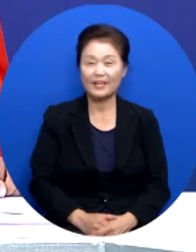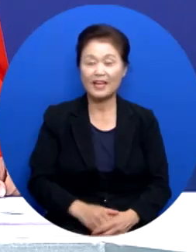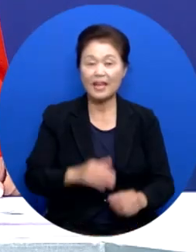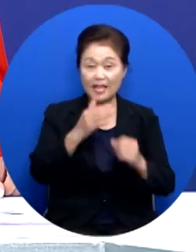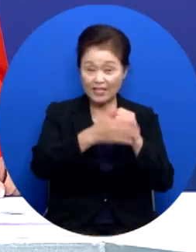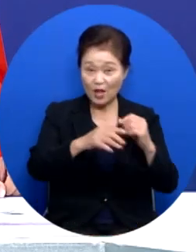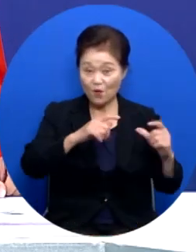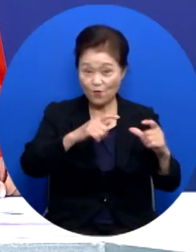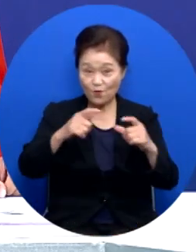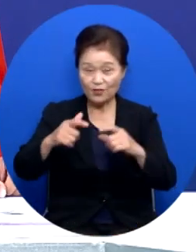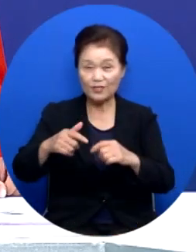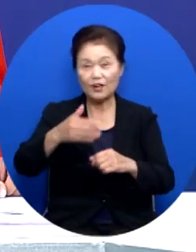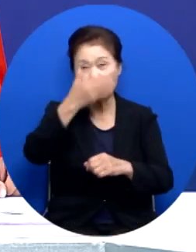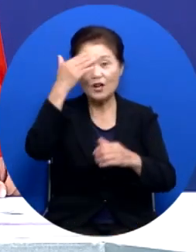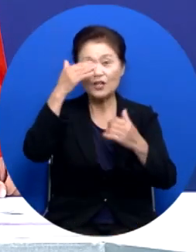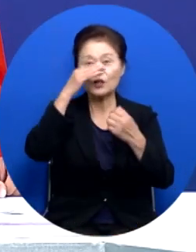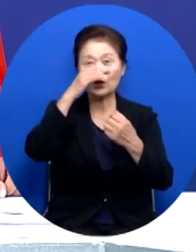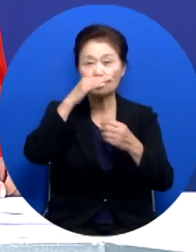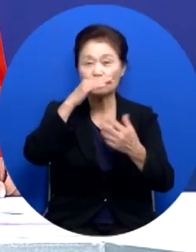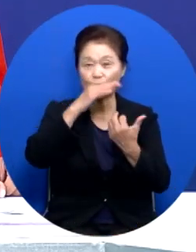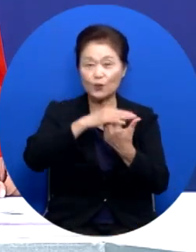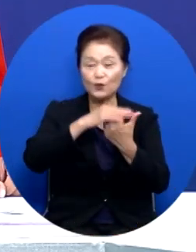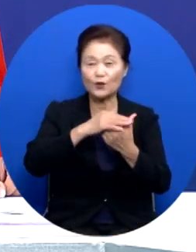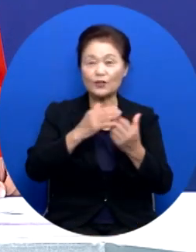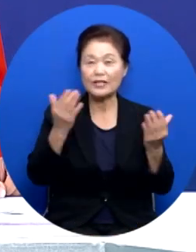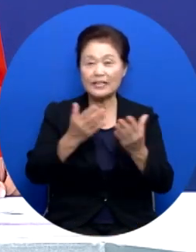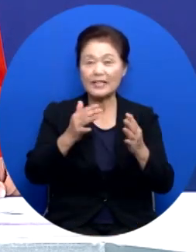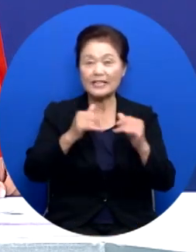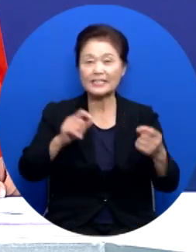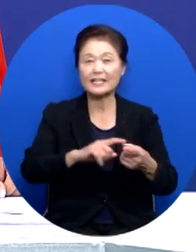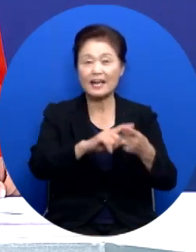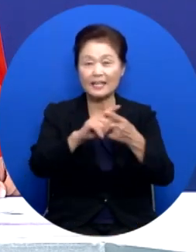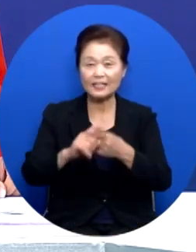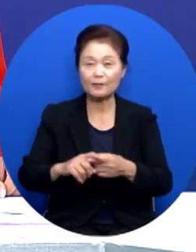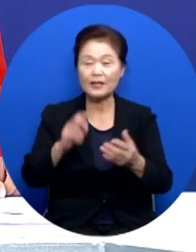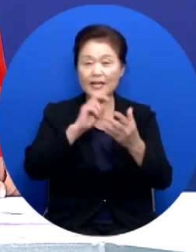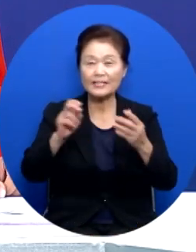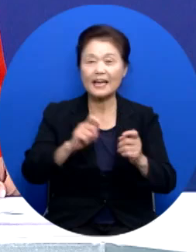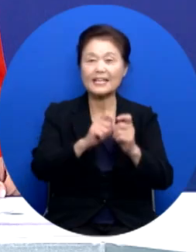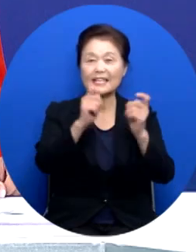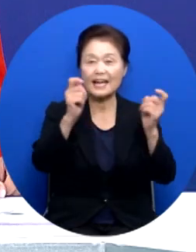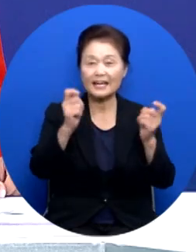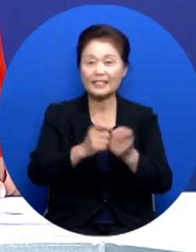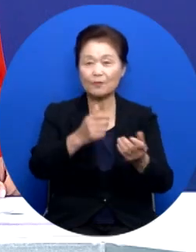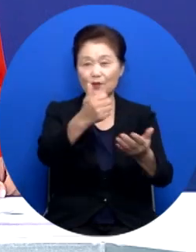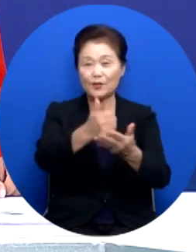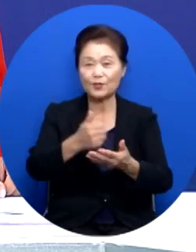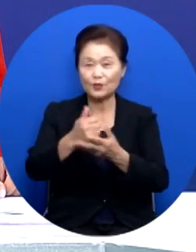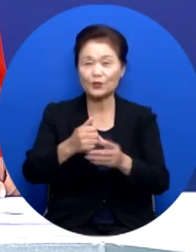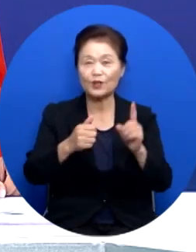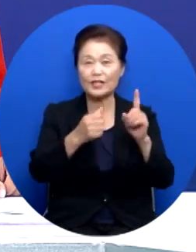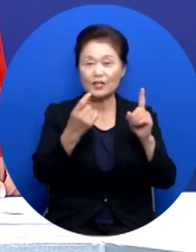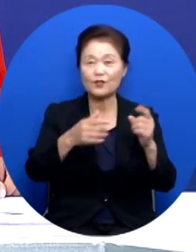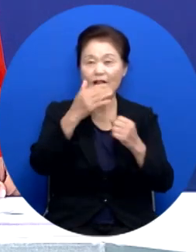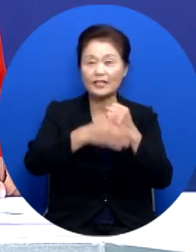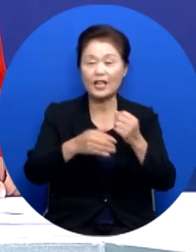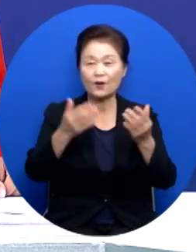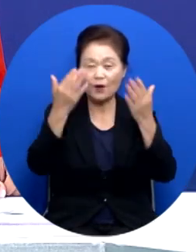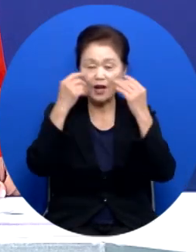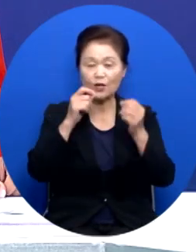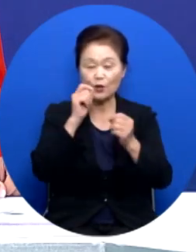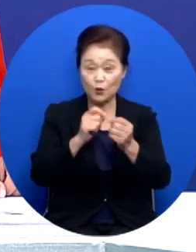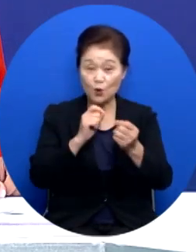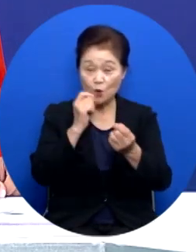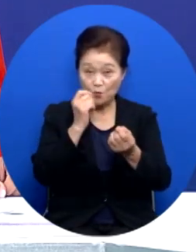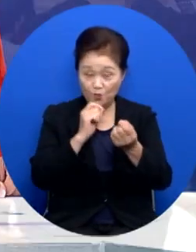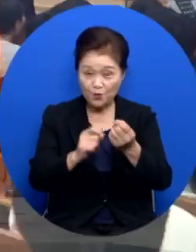대구 지역 청소년 사역자연합이 찬양팀 예람 워십을 초청해 제1회 대구 학교 불시 운동 더 웨이브 연합 집회를